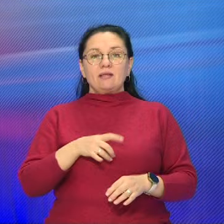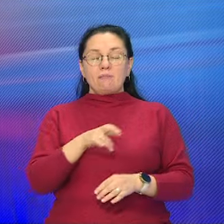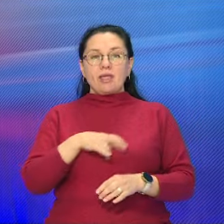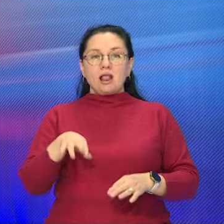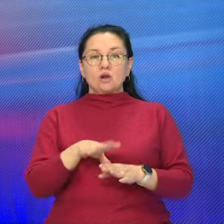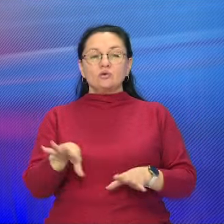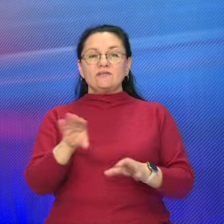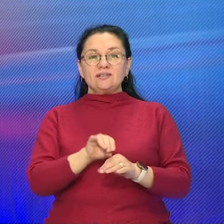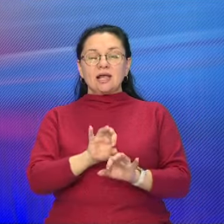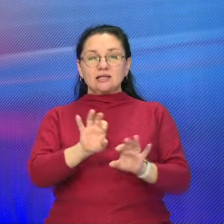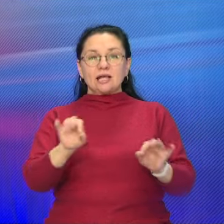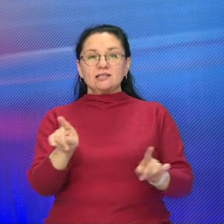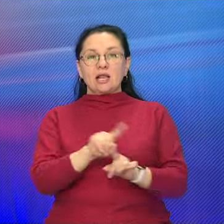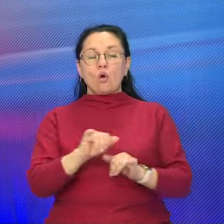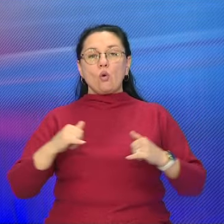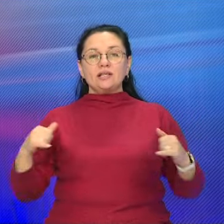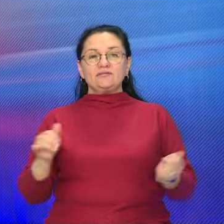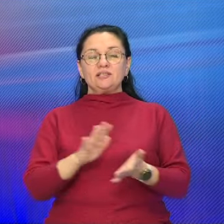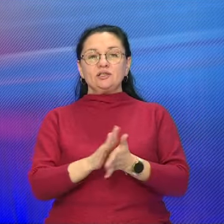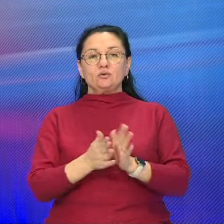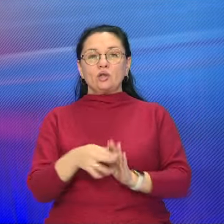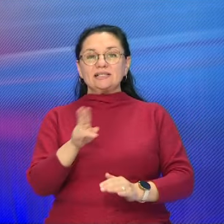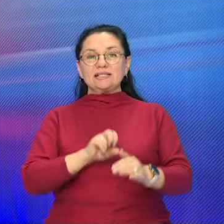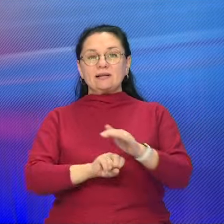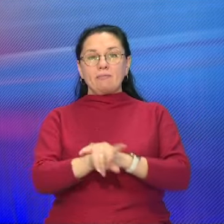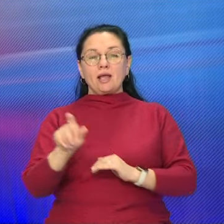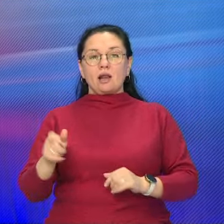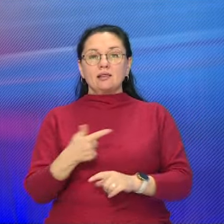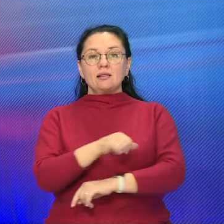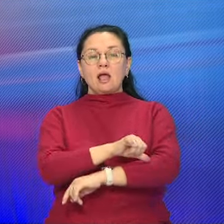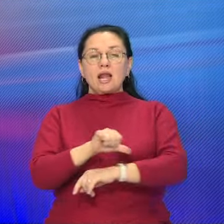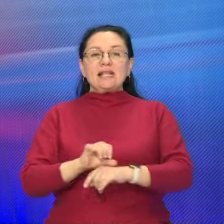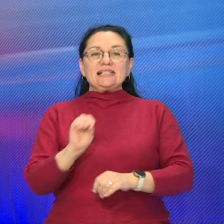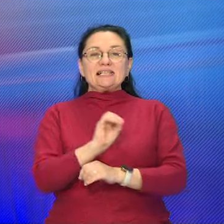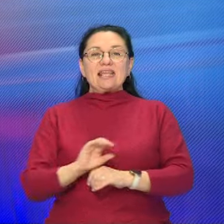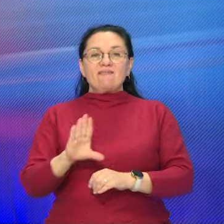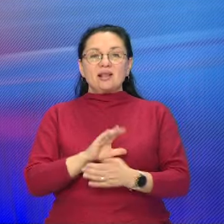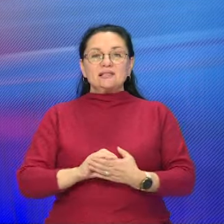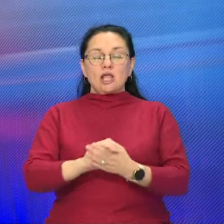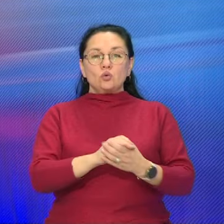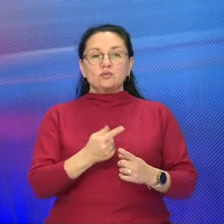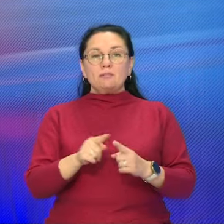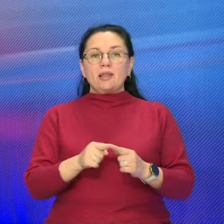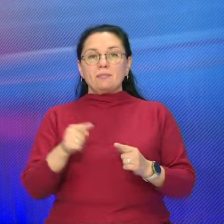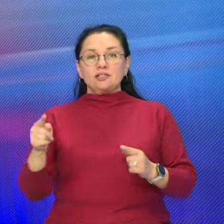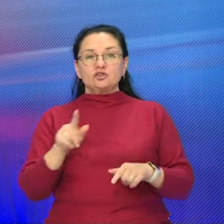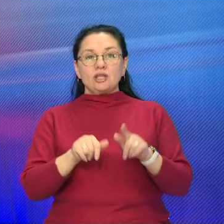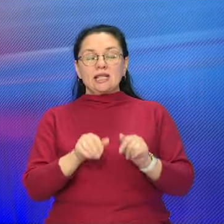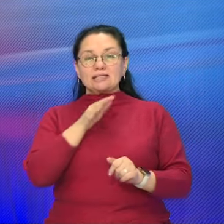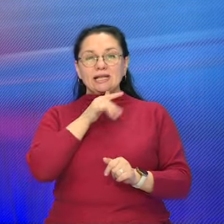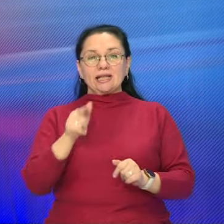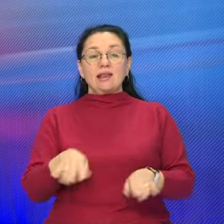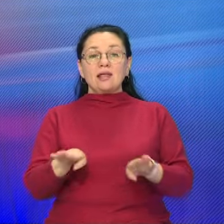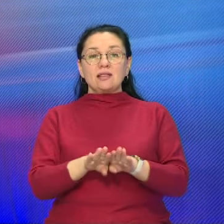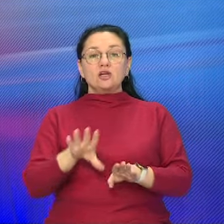Спікеры праінфармавалі аб развіцці сітуацыі з мігрантамі на граніцы з Еўрасаюзам на працягу некалькіх гадоў. Таксама